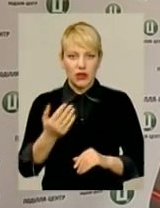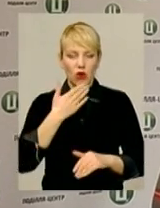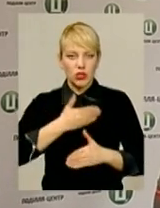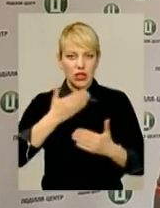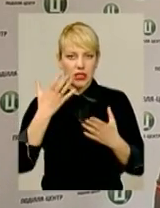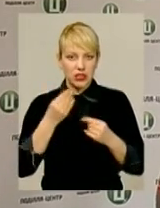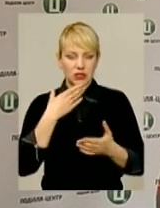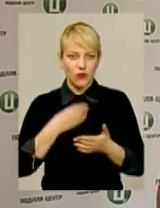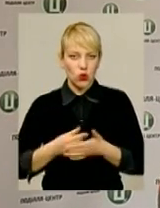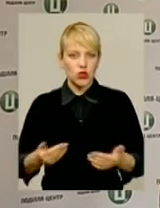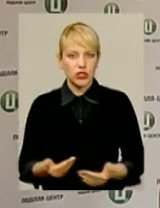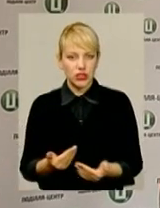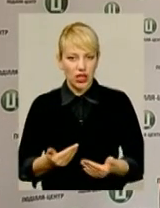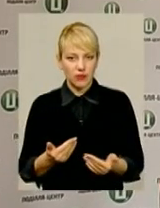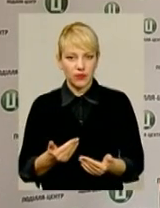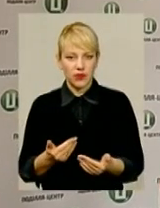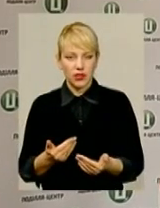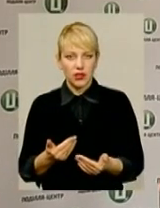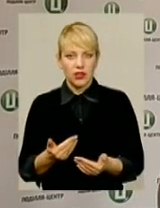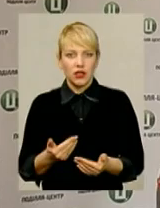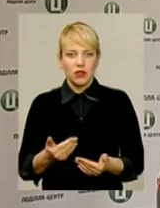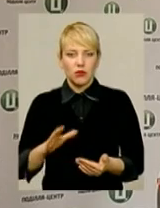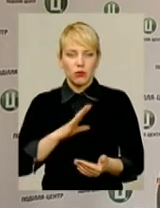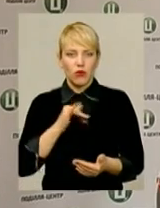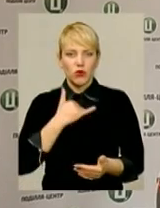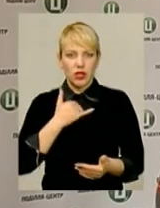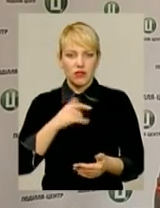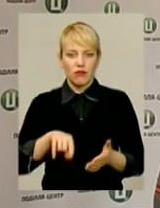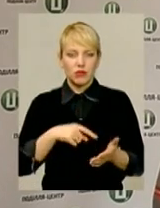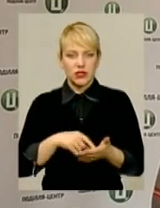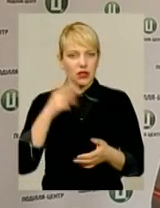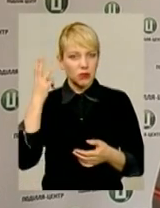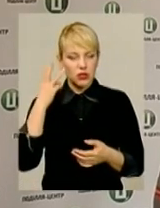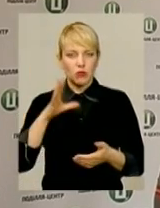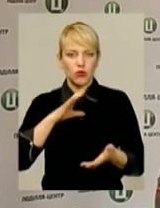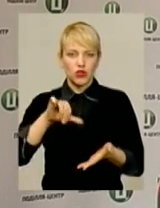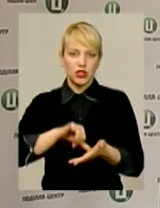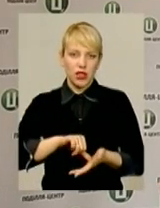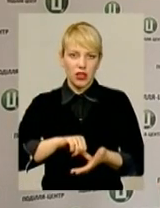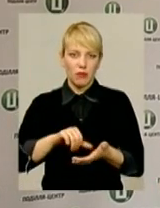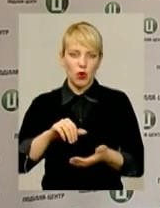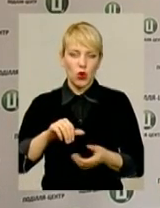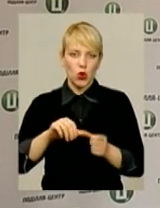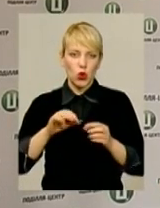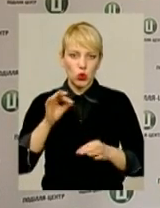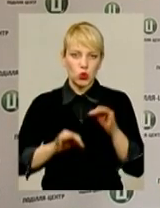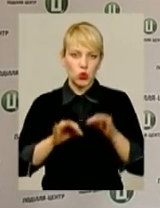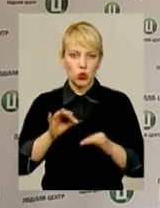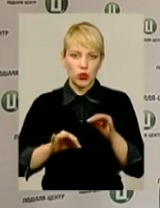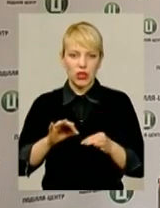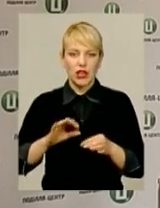свого життя перебував у нас тут в місті Хмельницькому, членом журі був на конкурсі